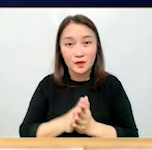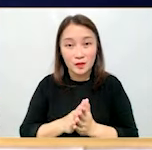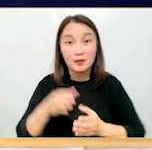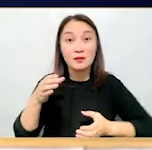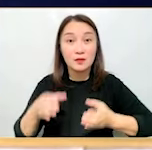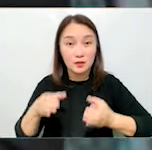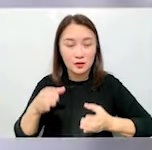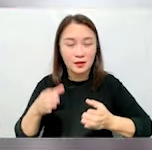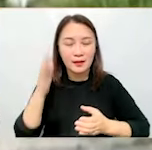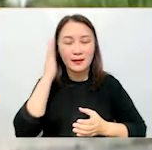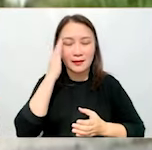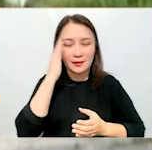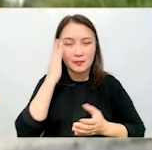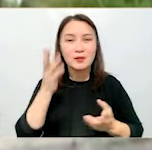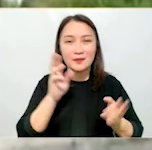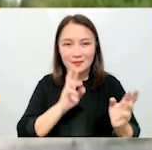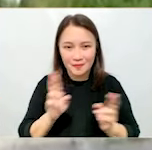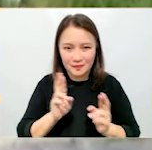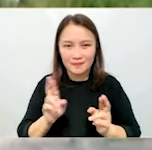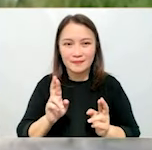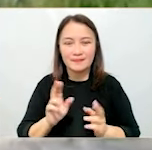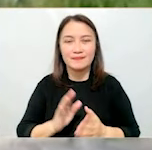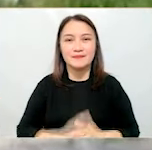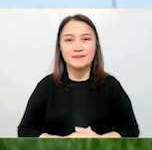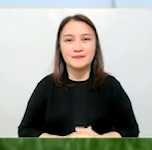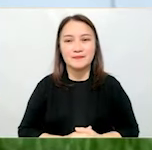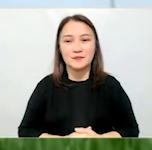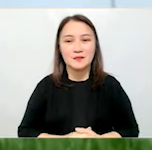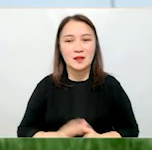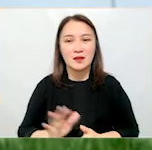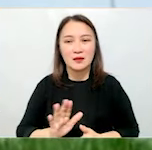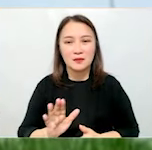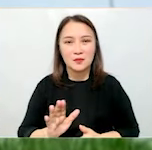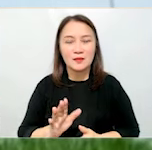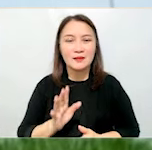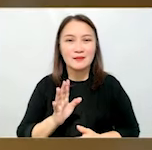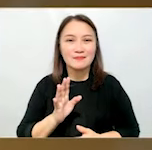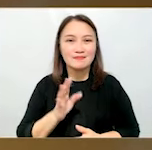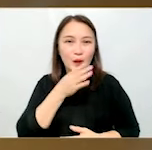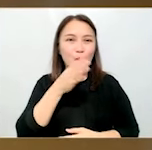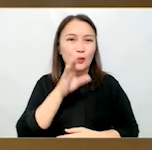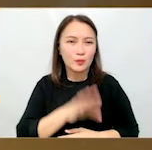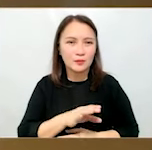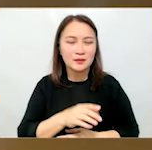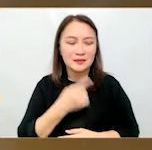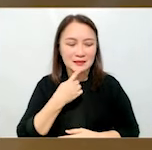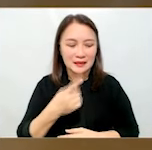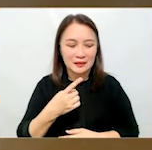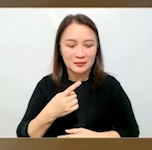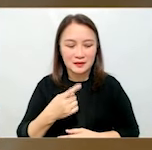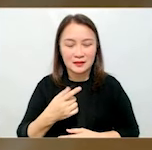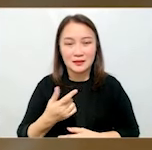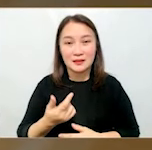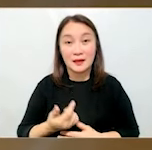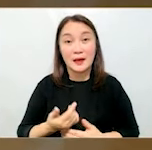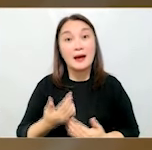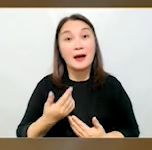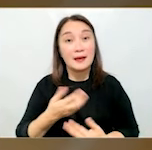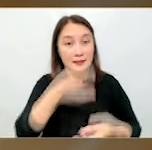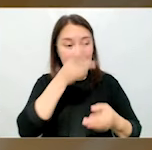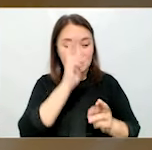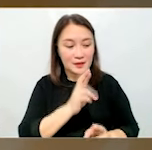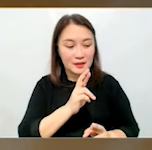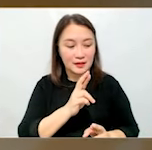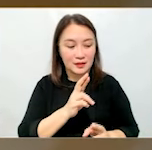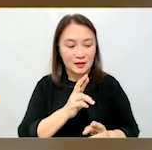nalaman na nila. No? Ayaw munang magkomento ng PAOC sa mga sinabi ni Gatchalian. Nire-respeto raw nila ang naunang desisyon ng